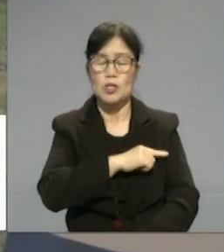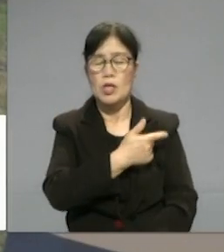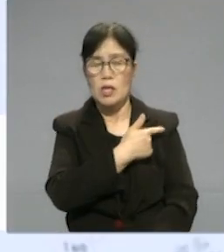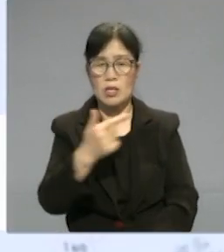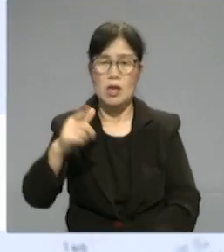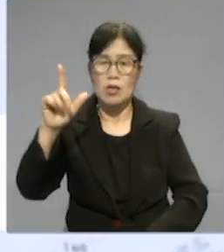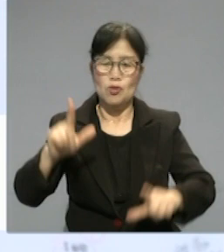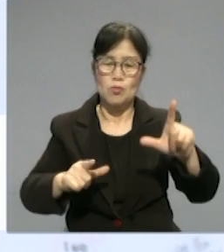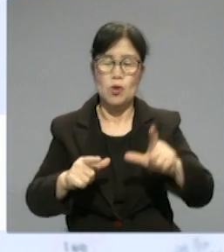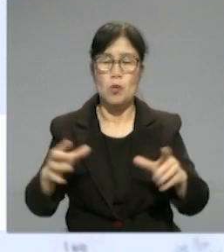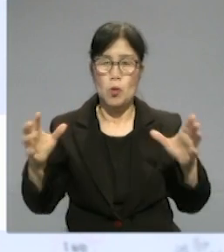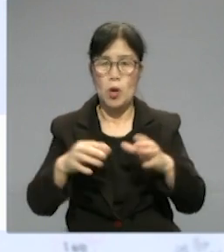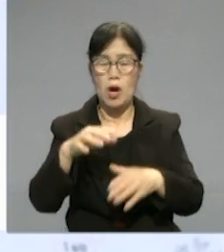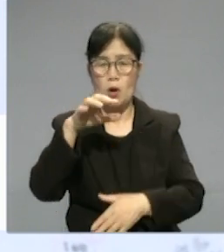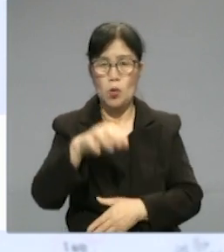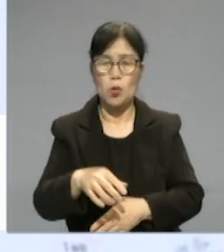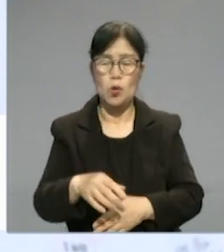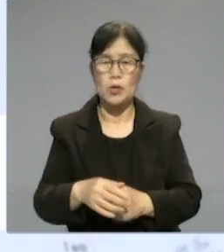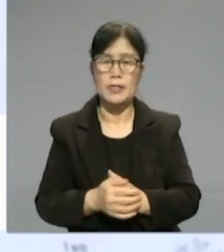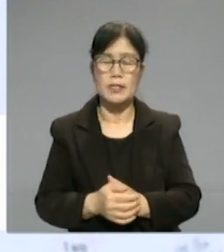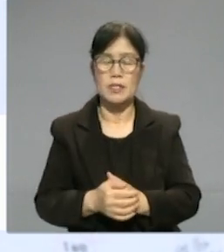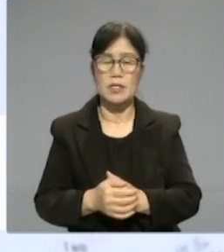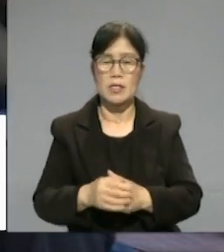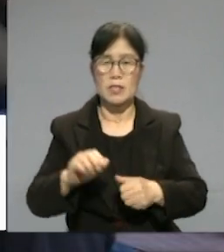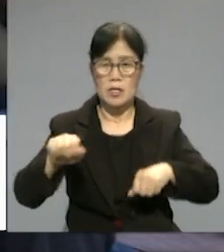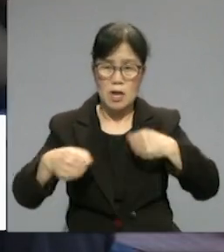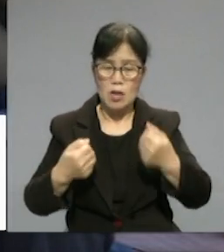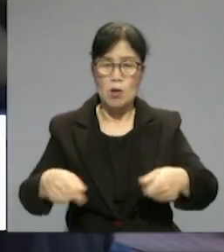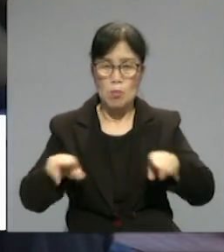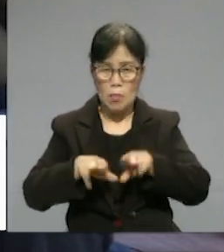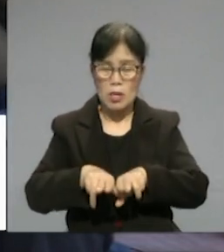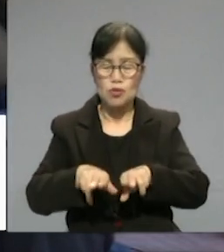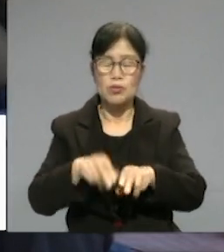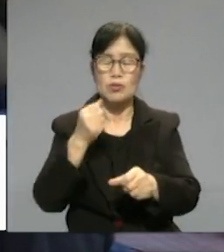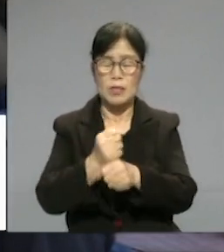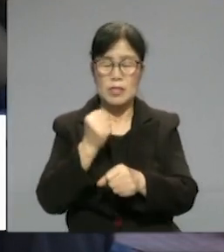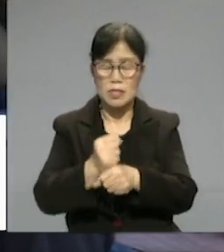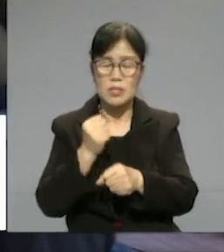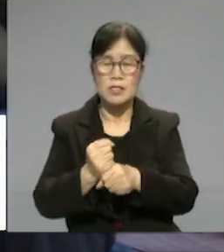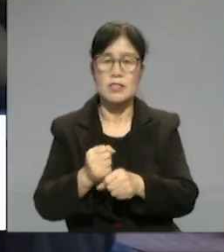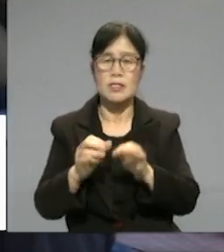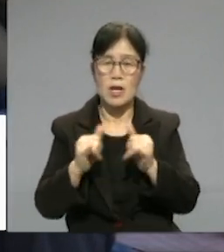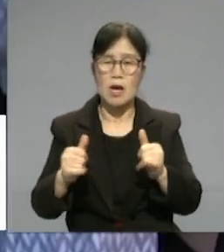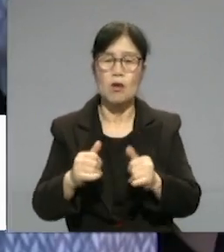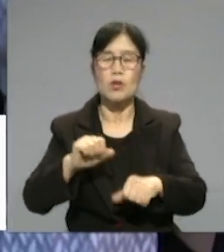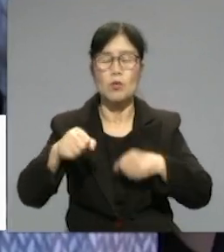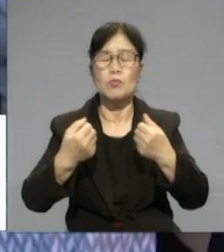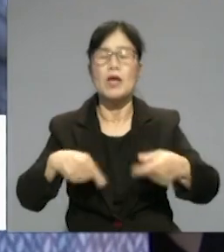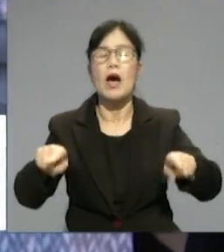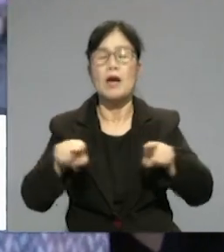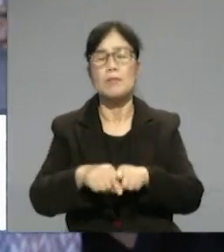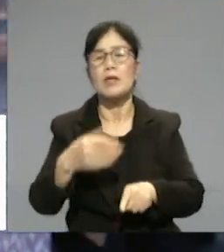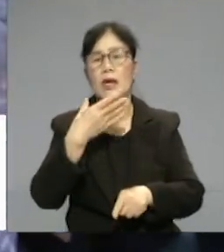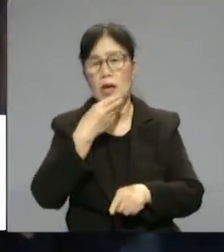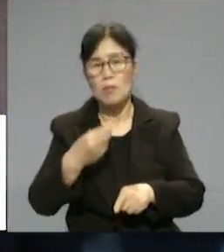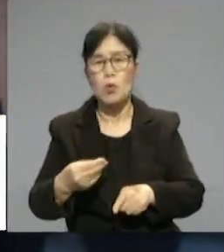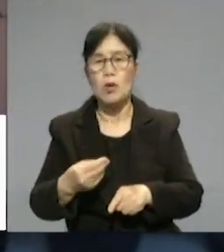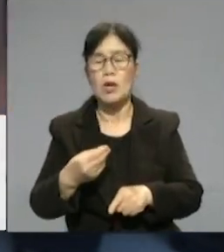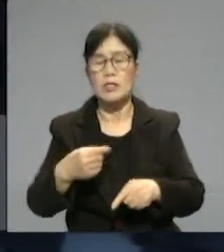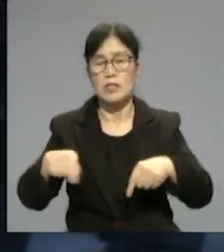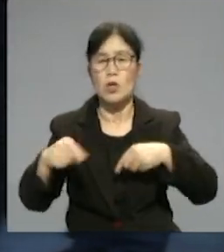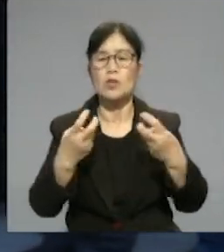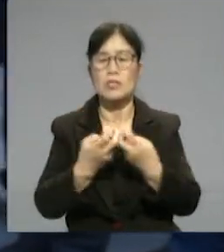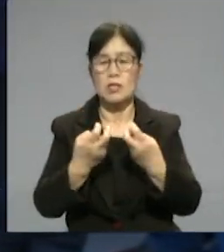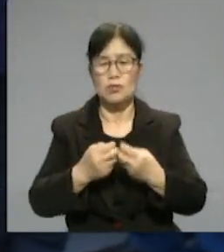반려동물 복합공간인 반려마루를 조성하는 등 사람과 동물이 함께 행복한 경기도형 반려동물 복지